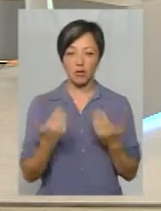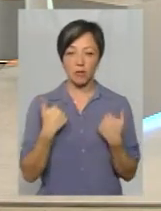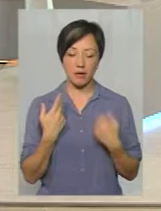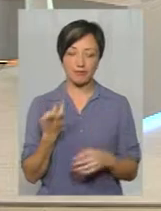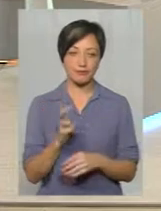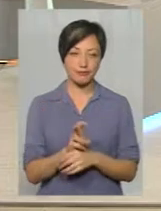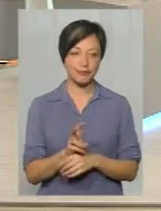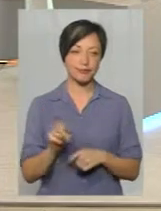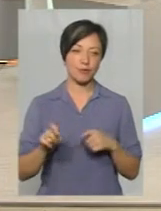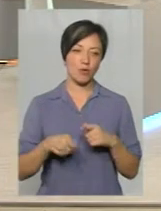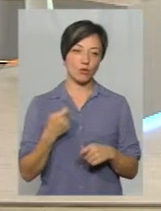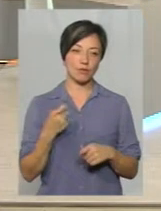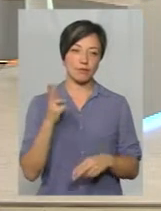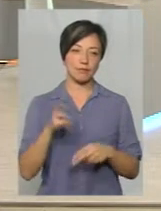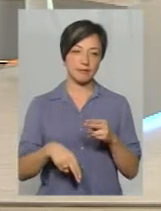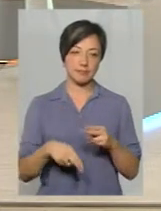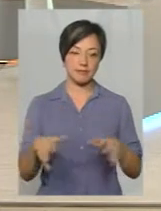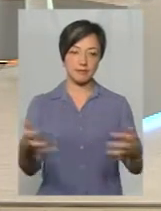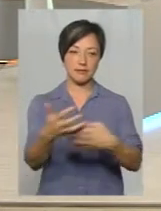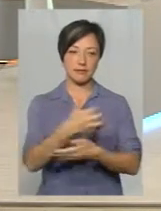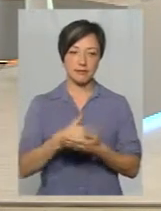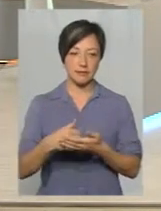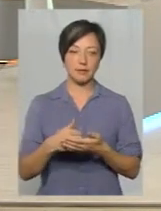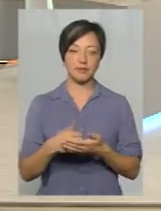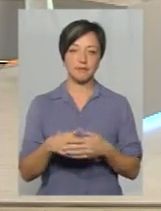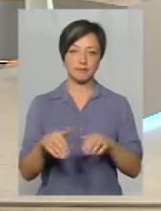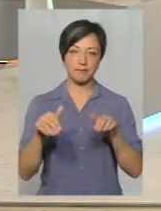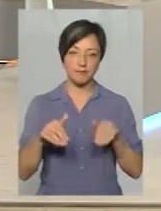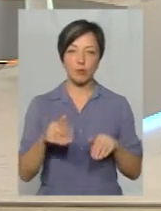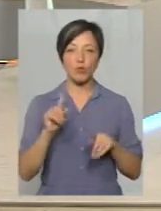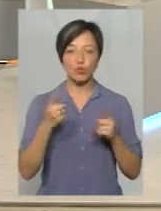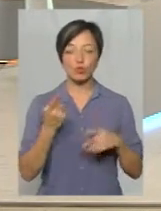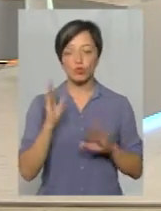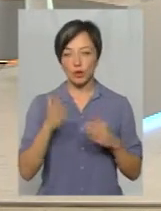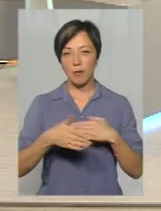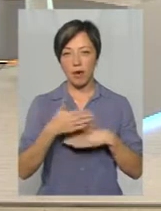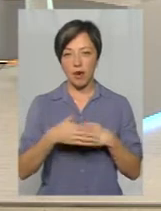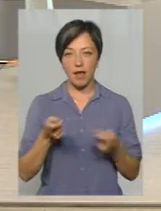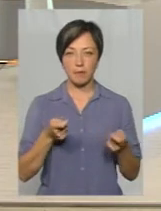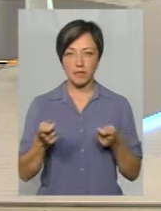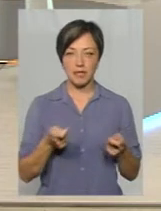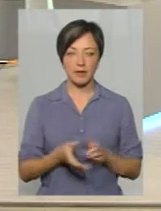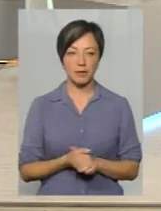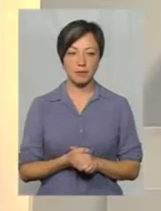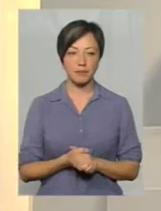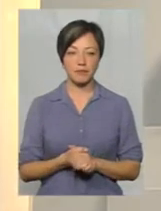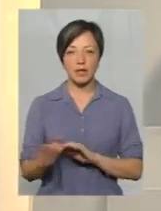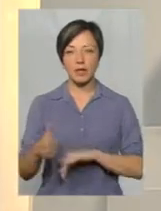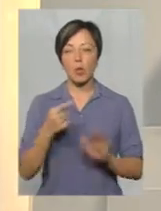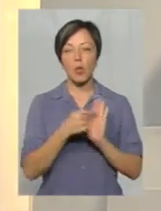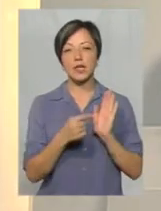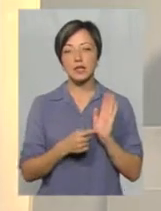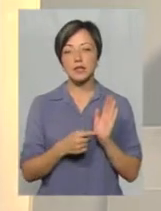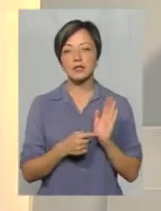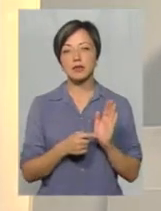є, правопорушення треба припинити. Іначе за це слідує покарання адміністративне. Поділіться, будь ласка, ще, а